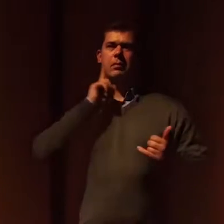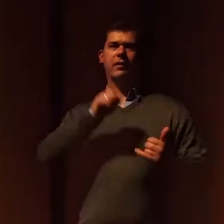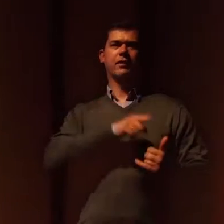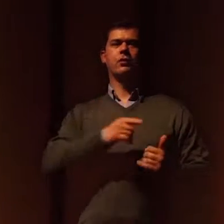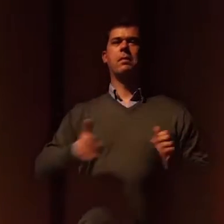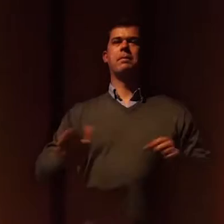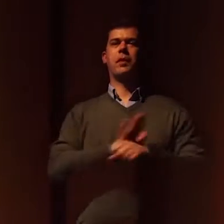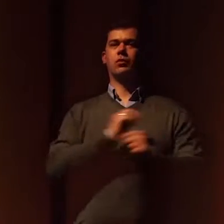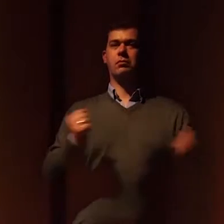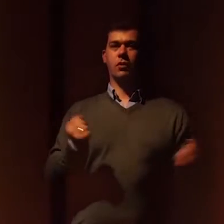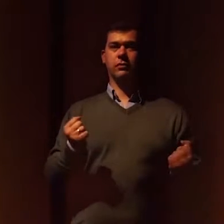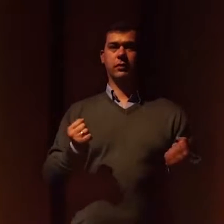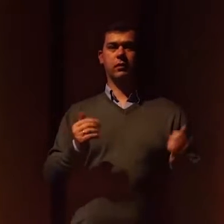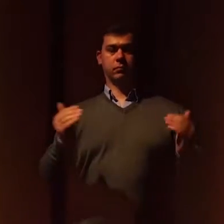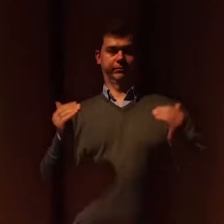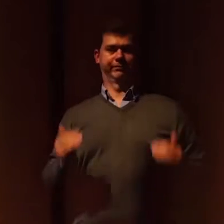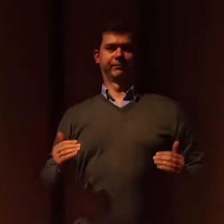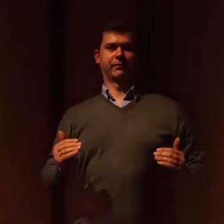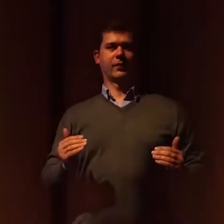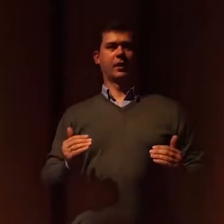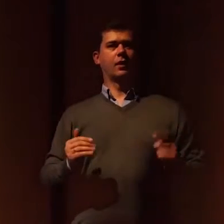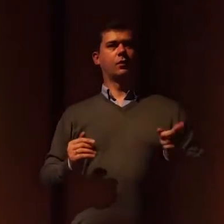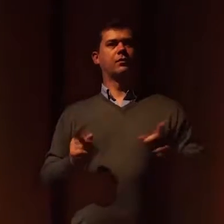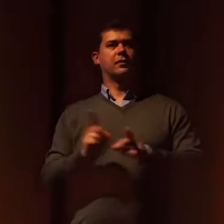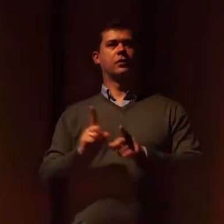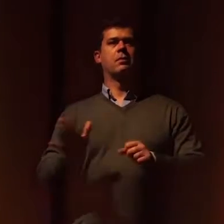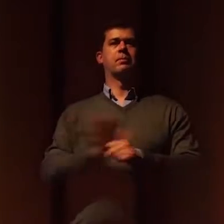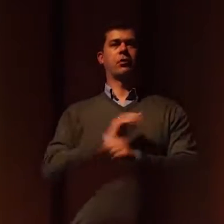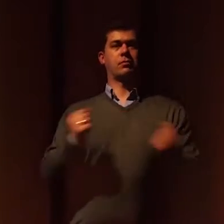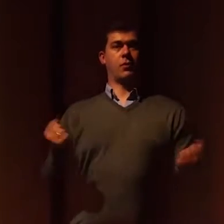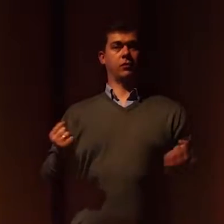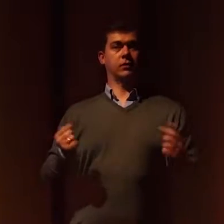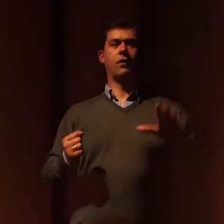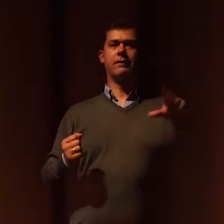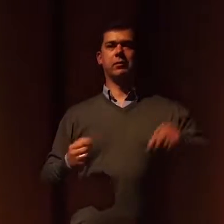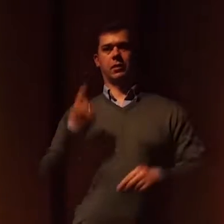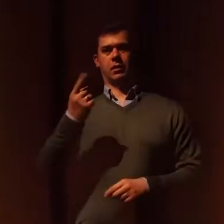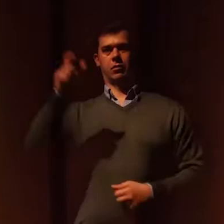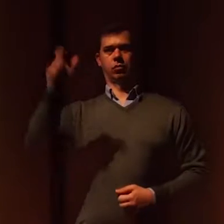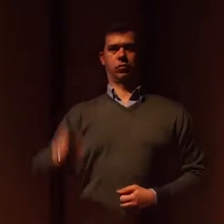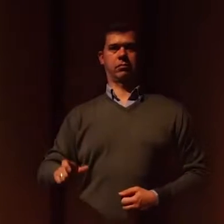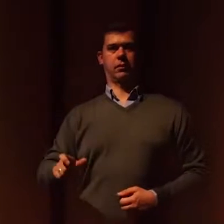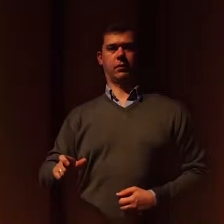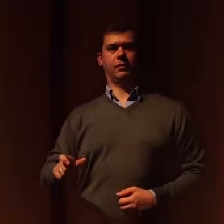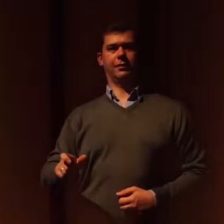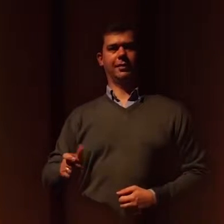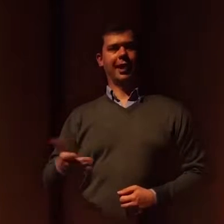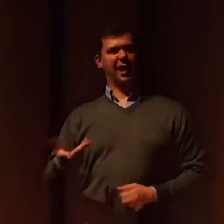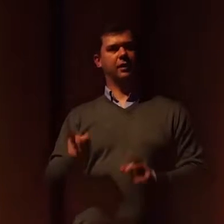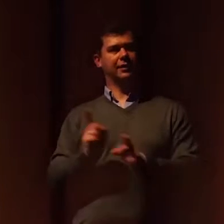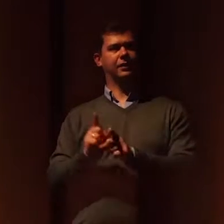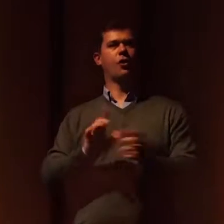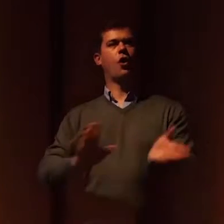pełnomoc czy pełnomocniczka jest jednym pełnomocnik oranem ustawowym ale